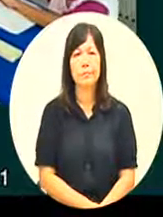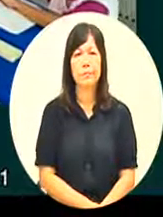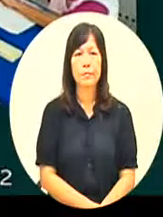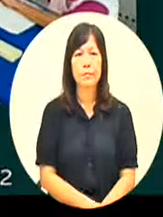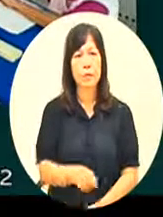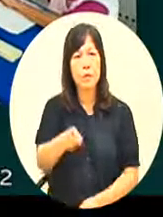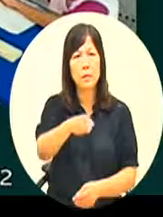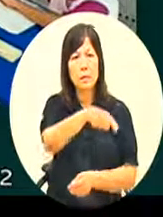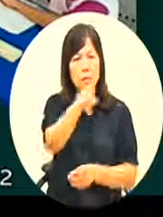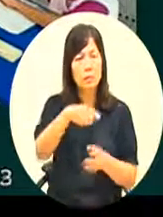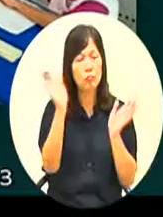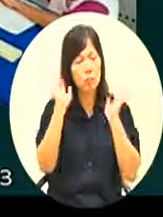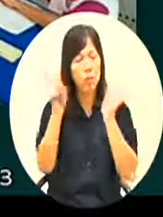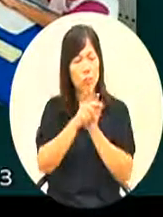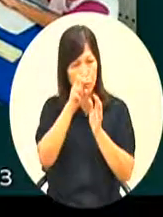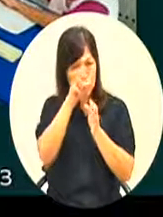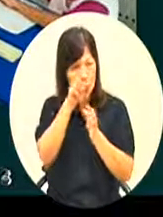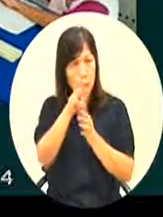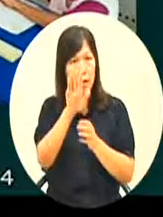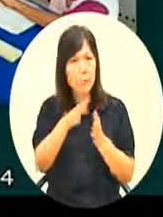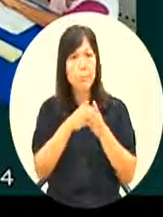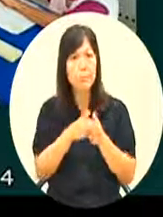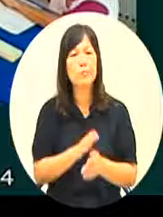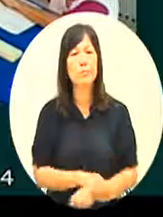这群孩子我们仔细来看，